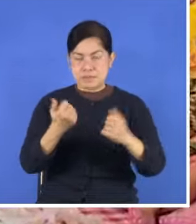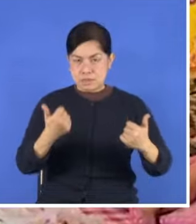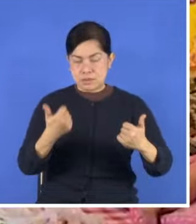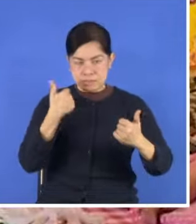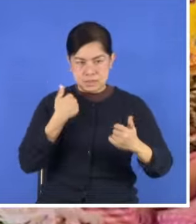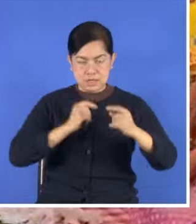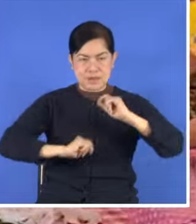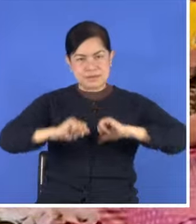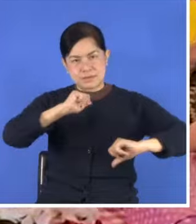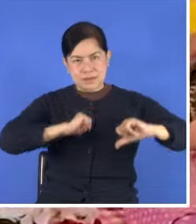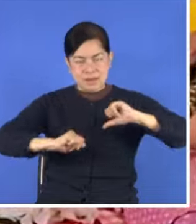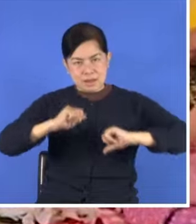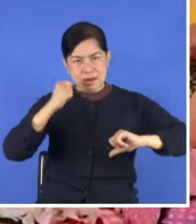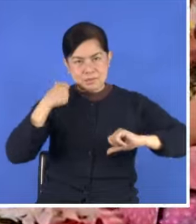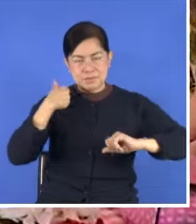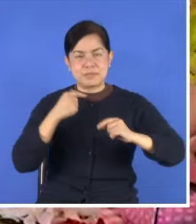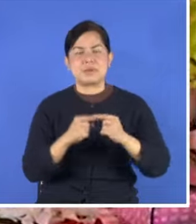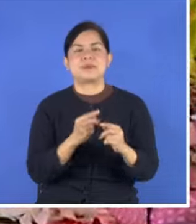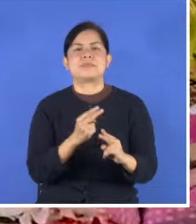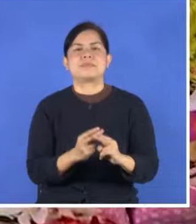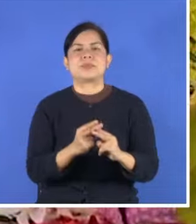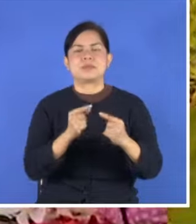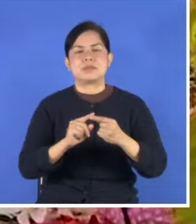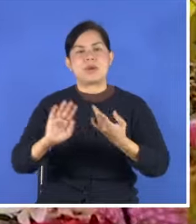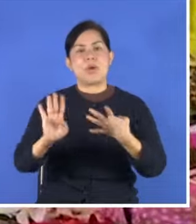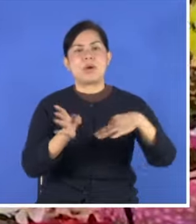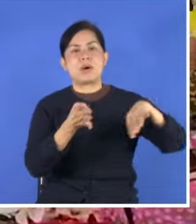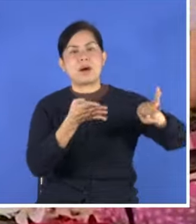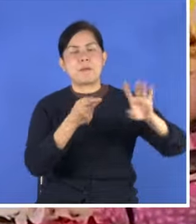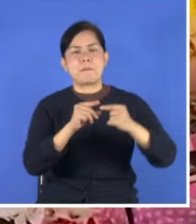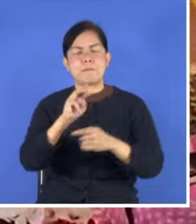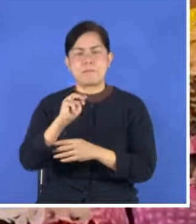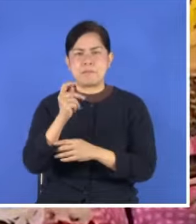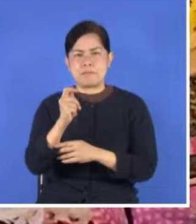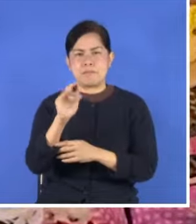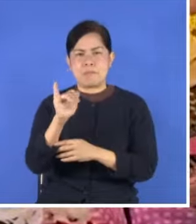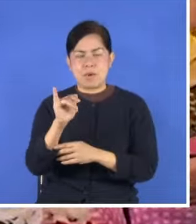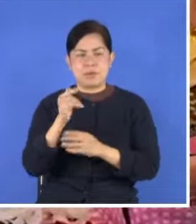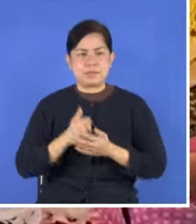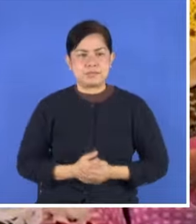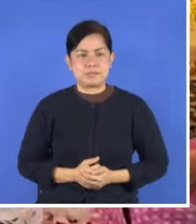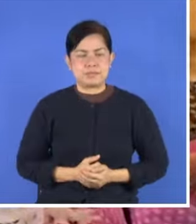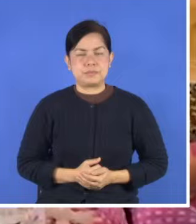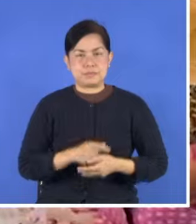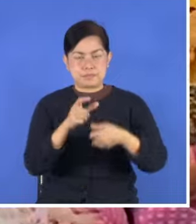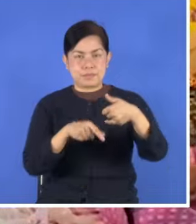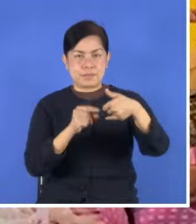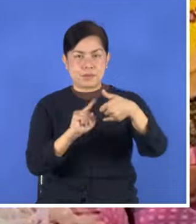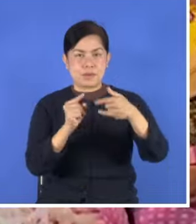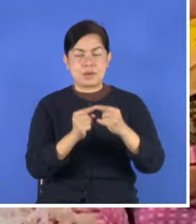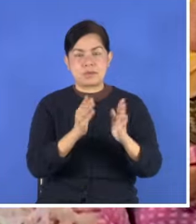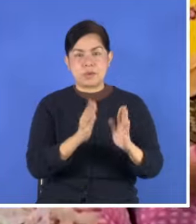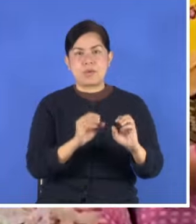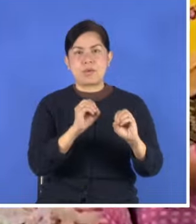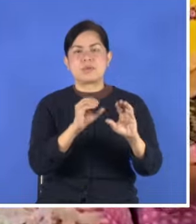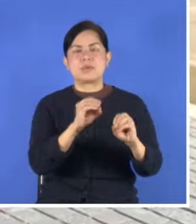นาฏศิลป์ชุดรำมอญสมุทรสาครเป็นการแสดงโดยนายสิงหาช้างขวัญยืนครูผู้สอนวิชา